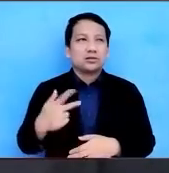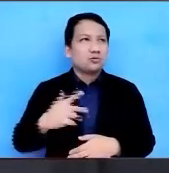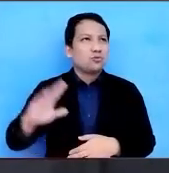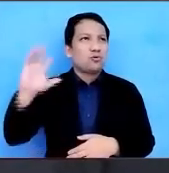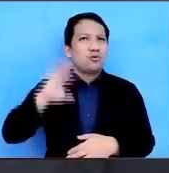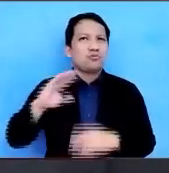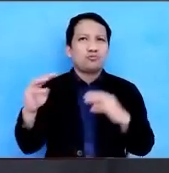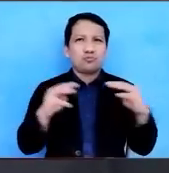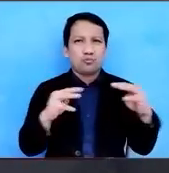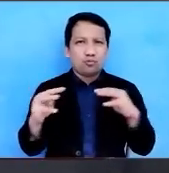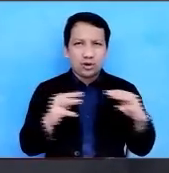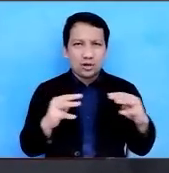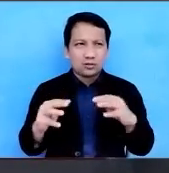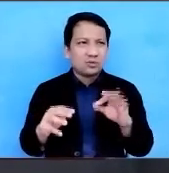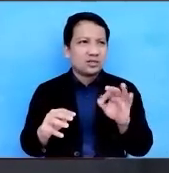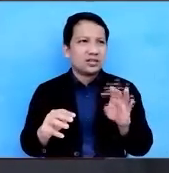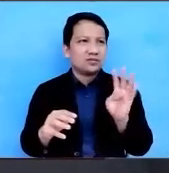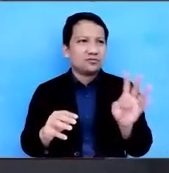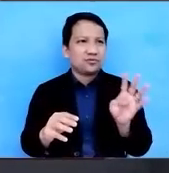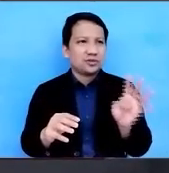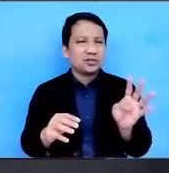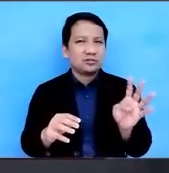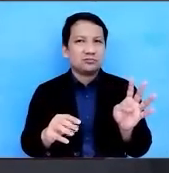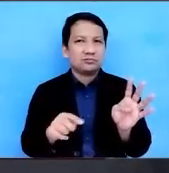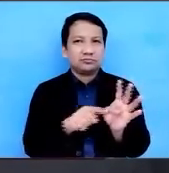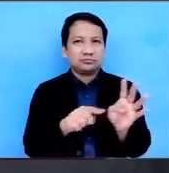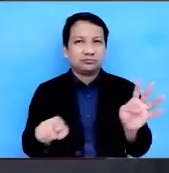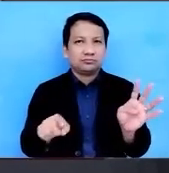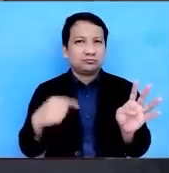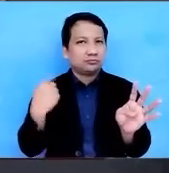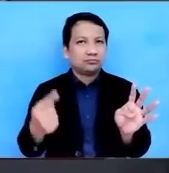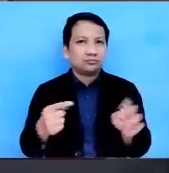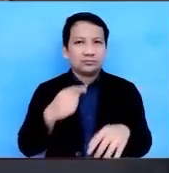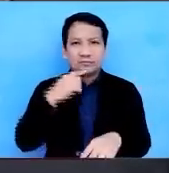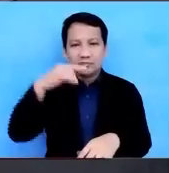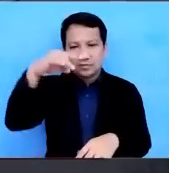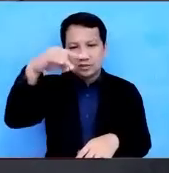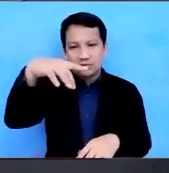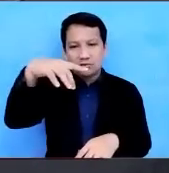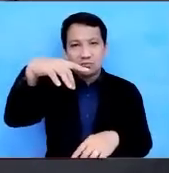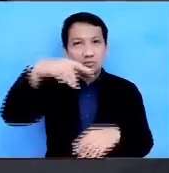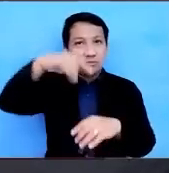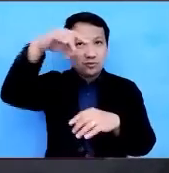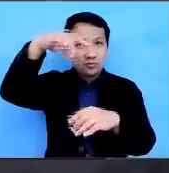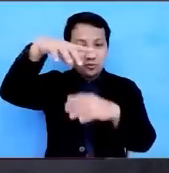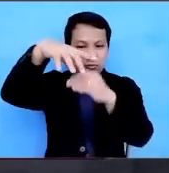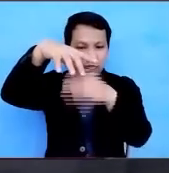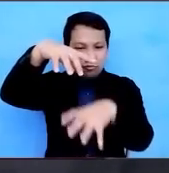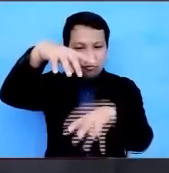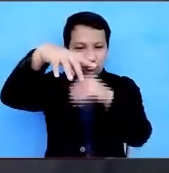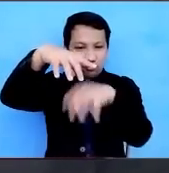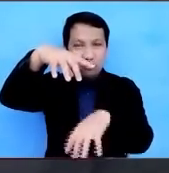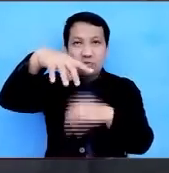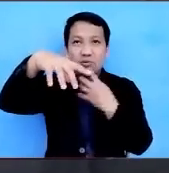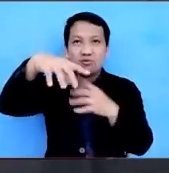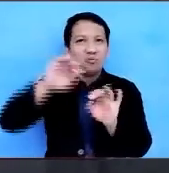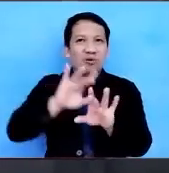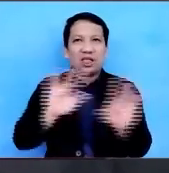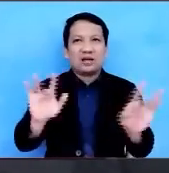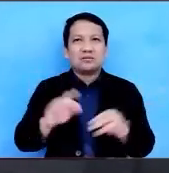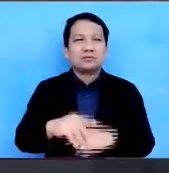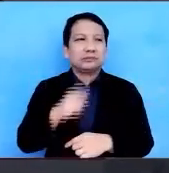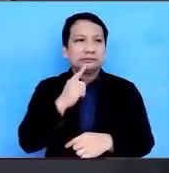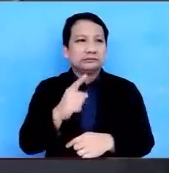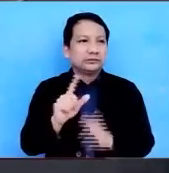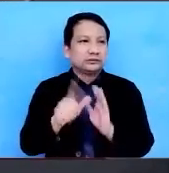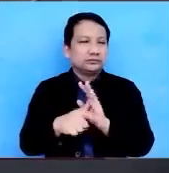mga 1940s, so from then on, wala siyang sprinkler. But the building code was put up medyo later na of